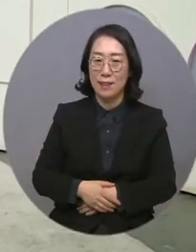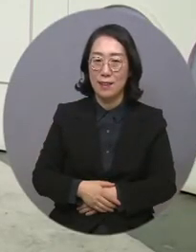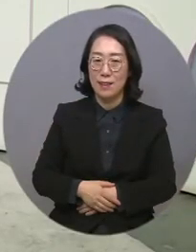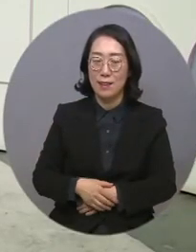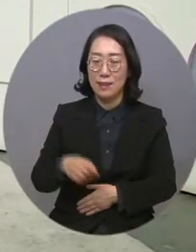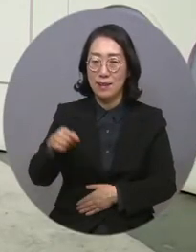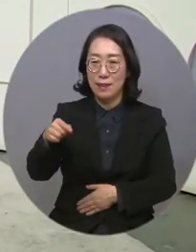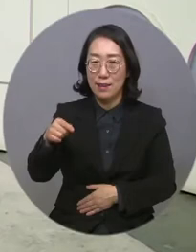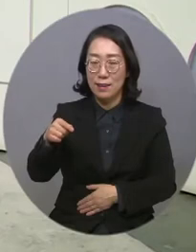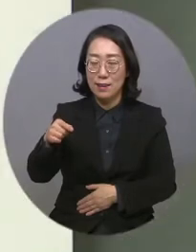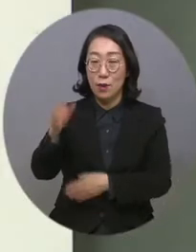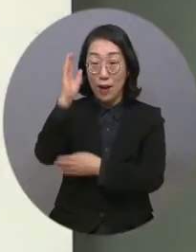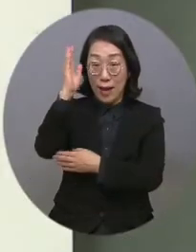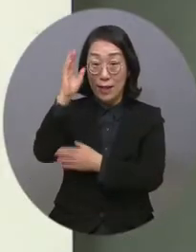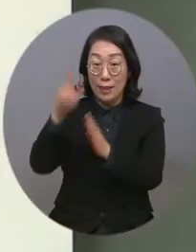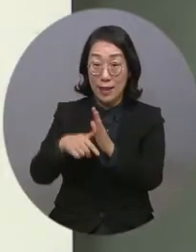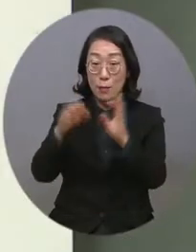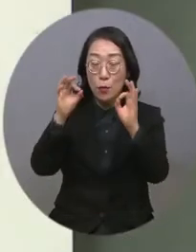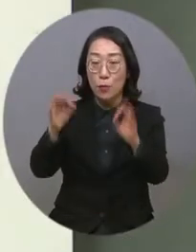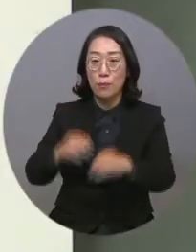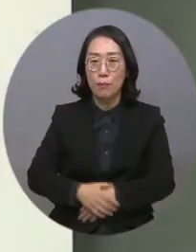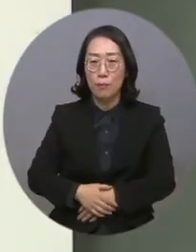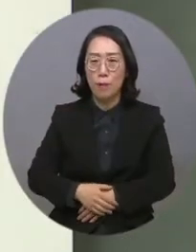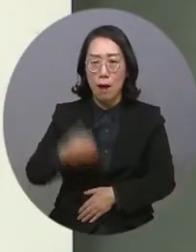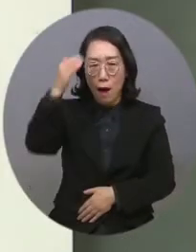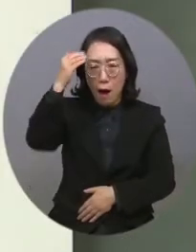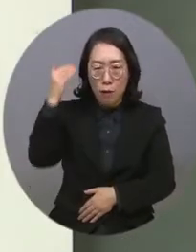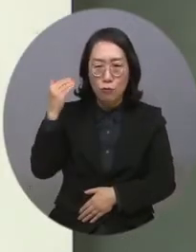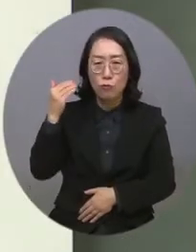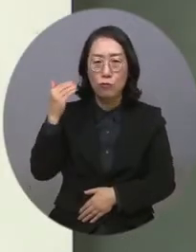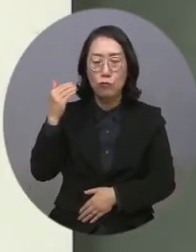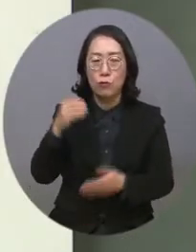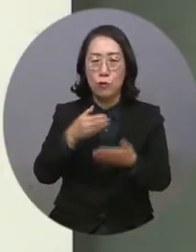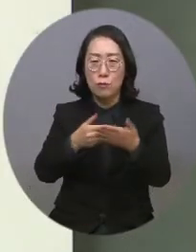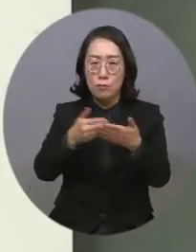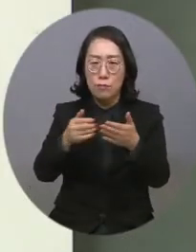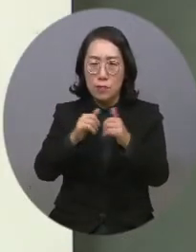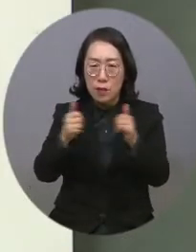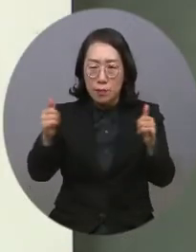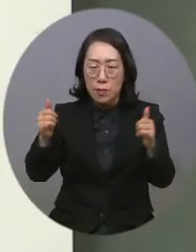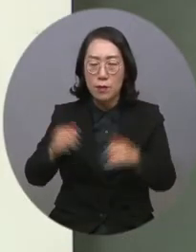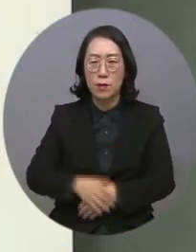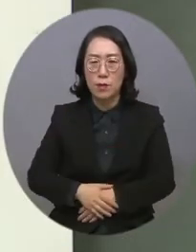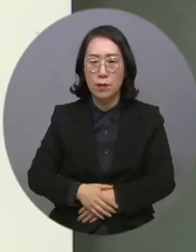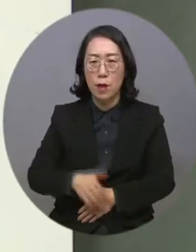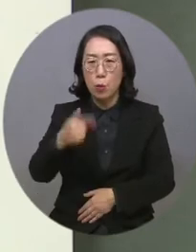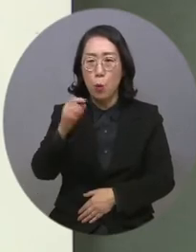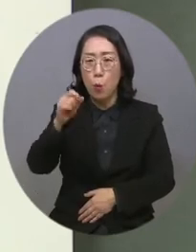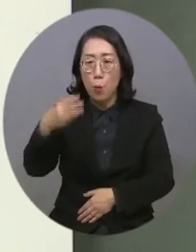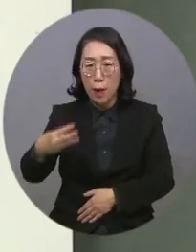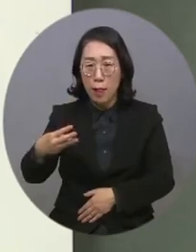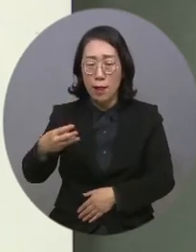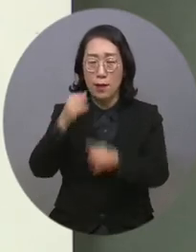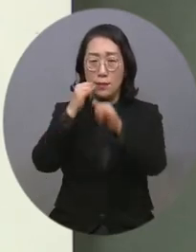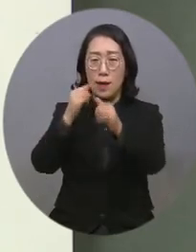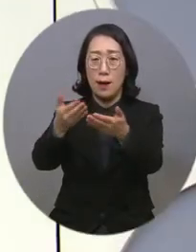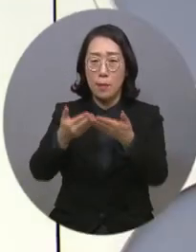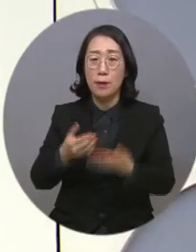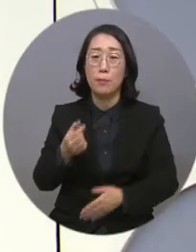그 특강을 할 때 그 왜 한국 작가들이 번역상을 노벨상을 못 받냐고 어떤 학생이 질문을 했어요.